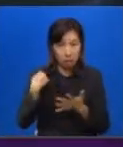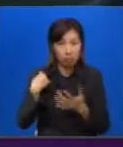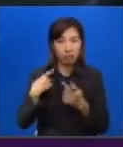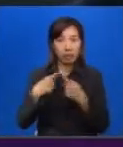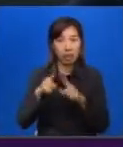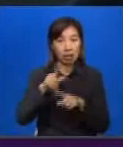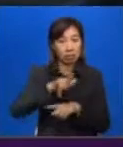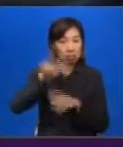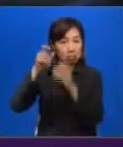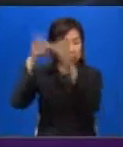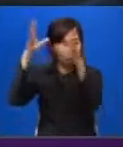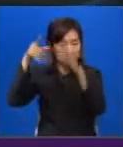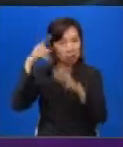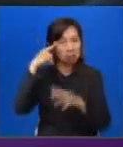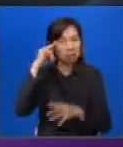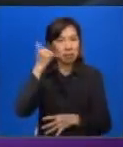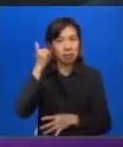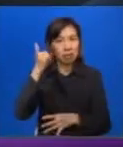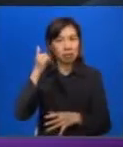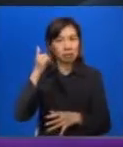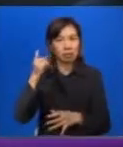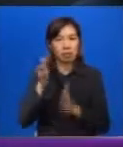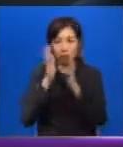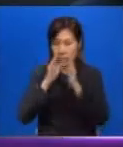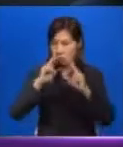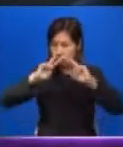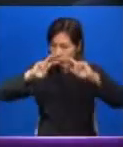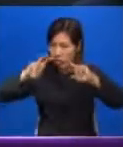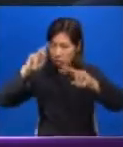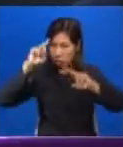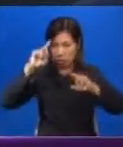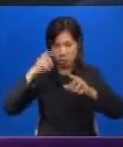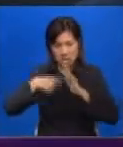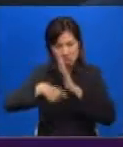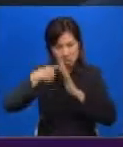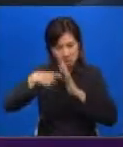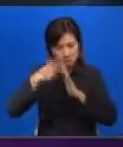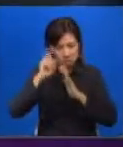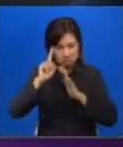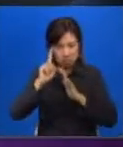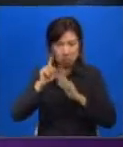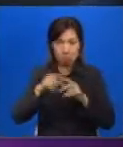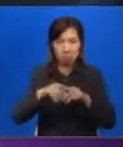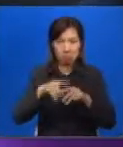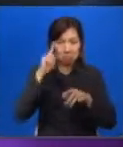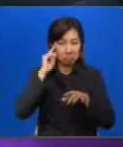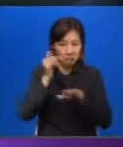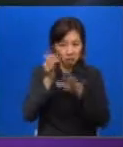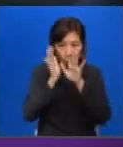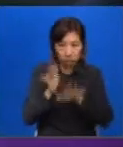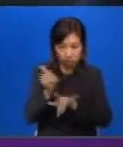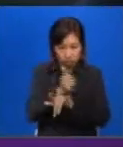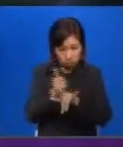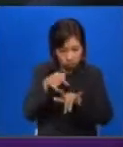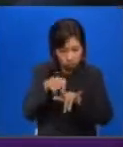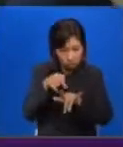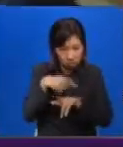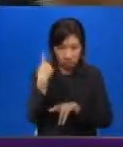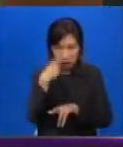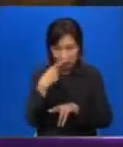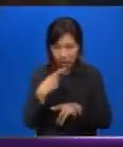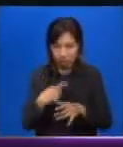ำประกันเพราะนั้นขณะนี้ผมคิดว่าการสอบสวนต้องดูว่ามีรายใดบ้างที่ทำประกันชีวิตไว้สูงเกินกว่าปกติอะไร